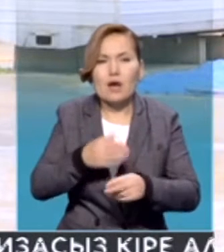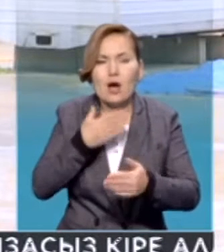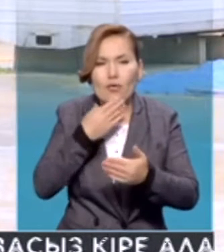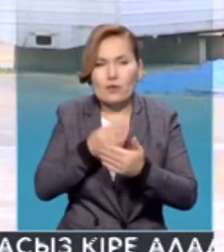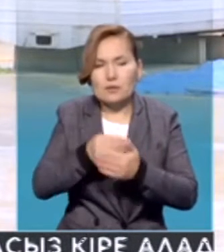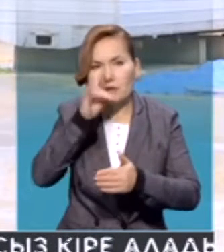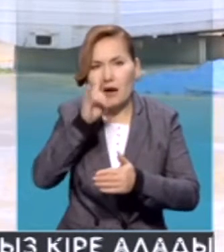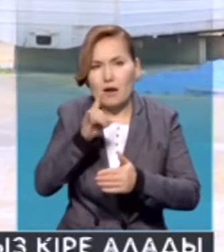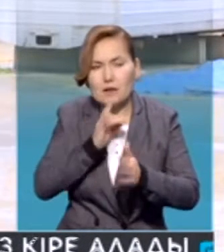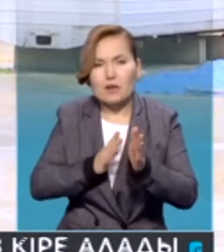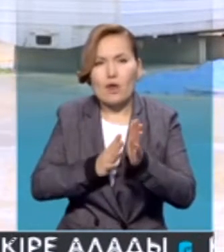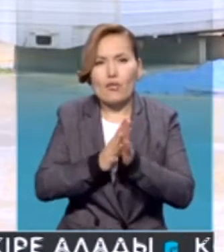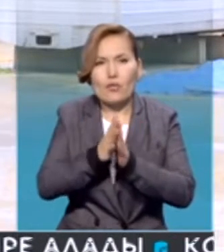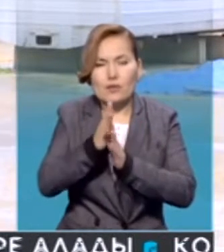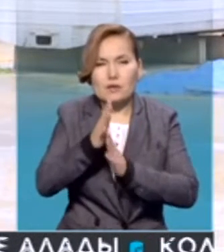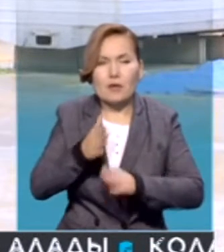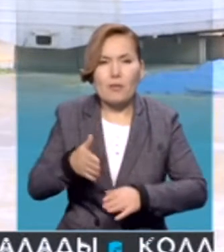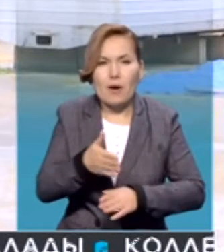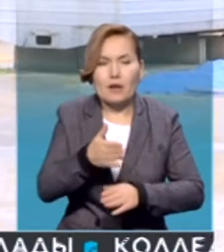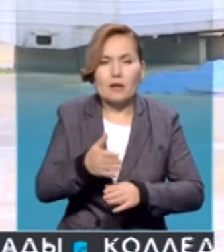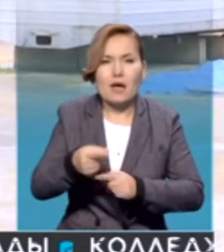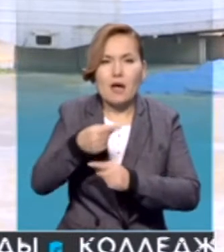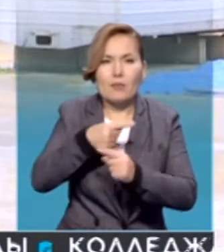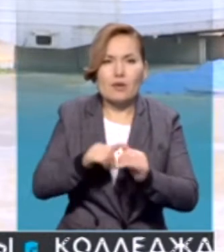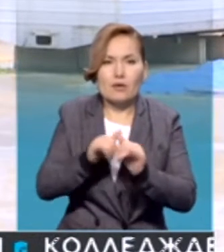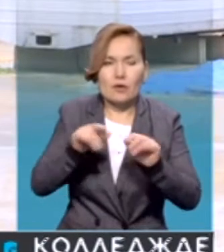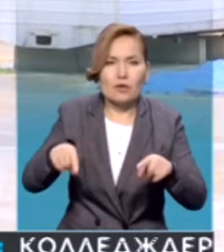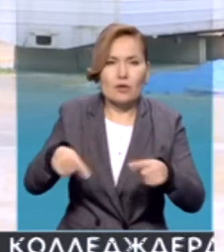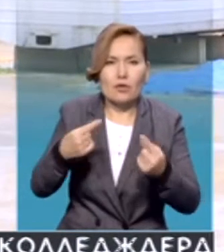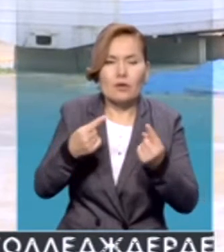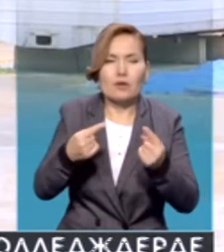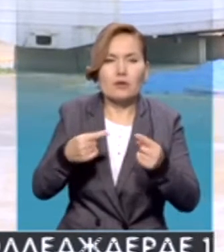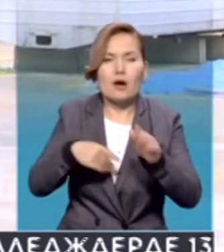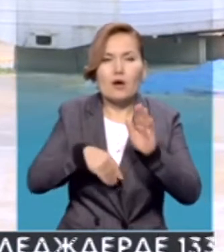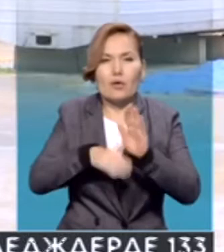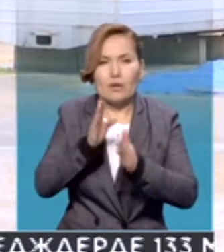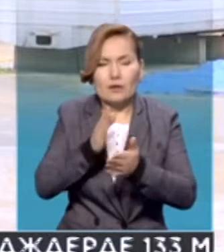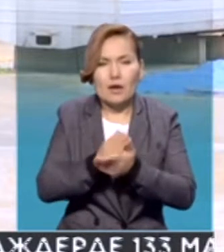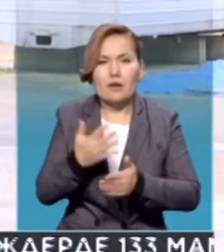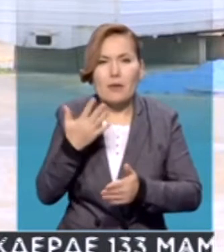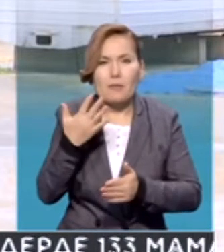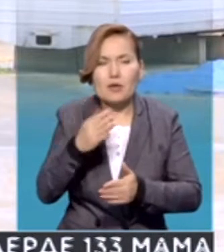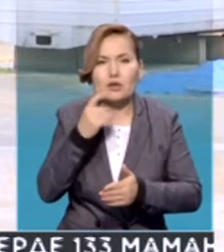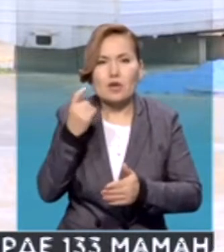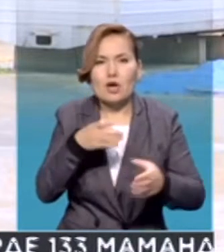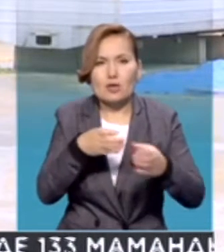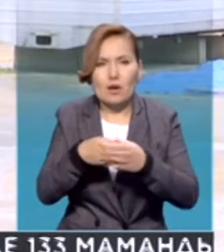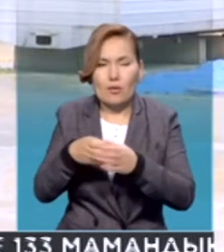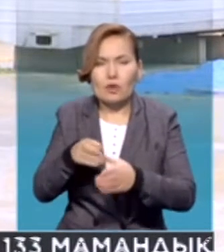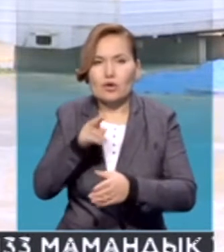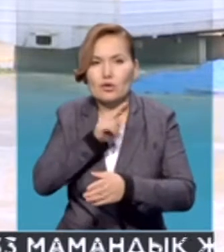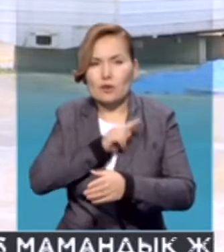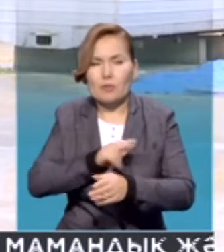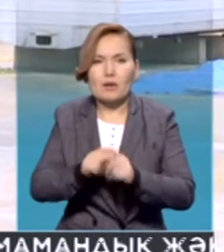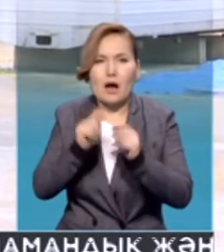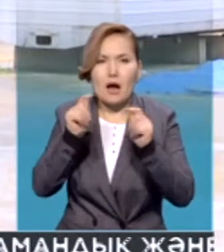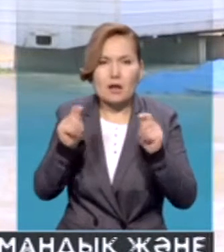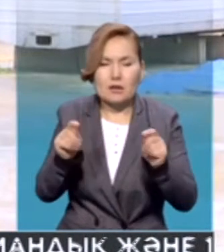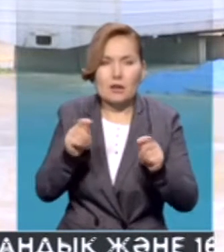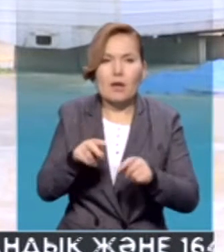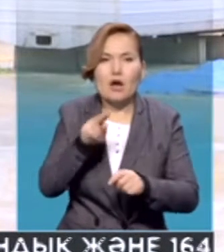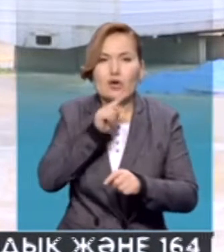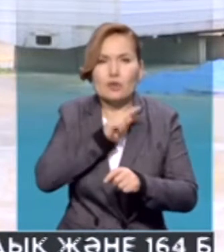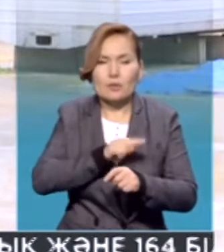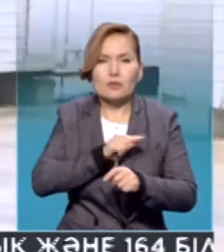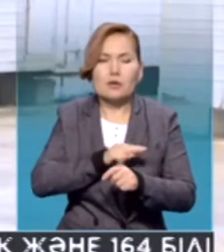қолға алынуды. Яғни бүгін таңға мынау қазір таңда нақты бір 5 шаруа қожалықтар биылғы ашылып